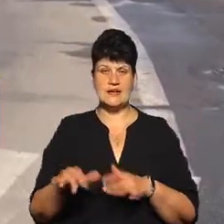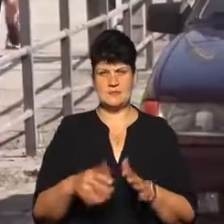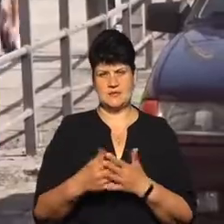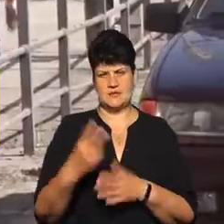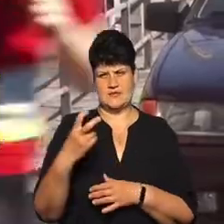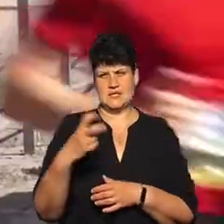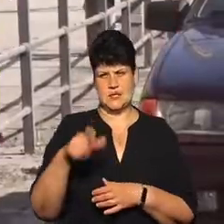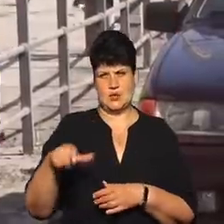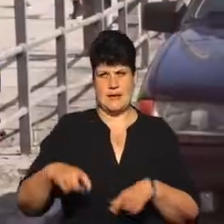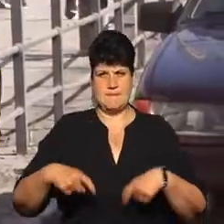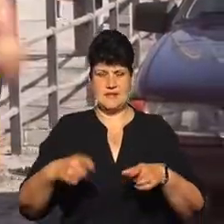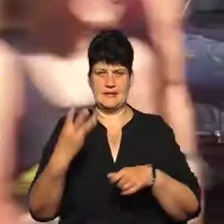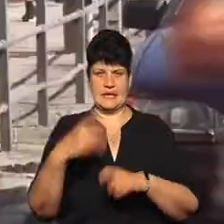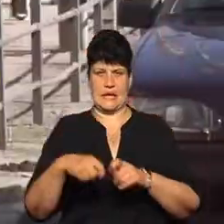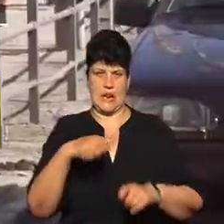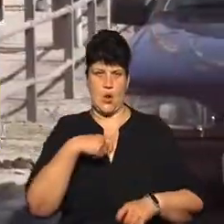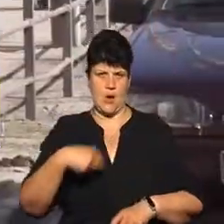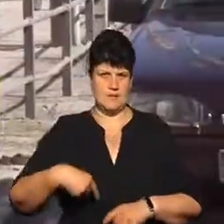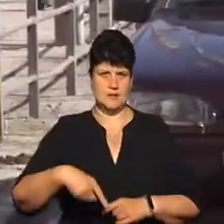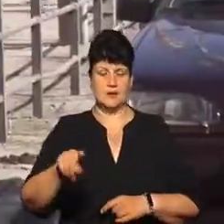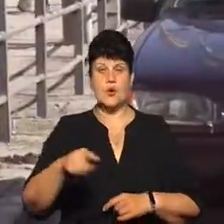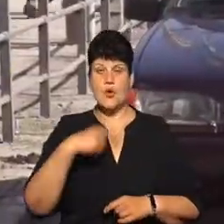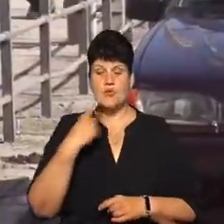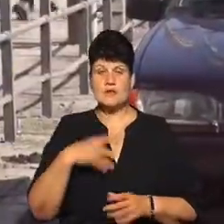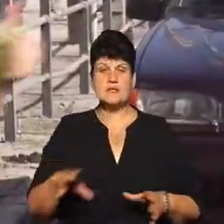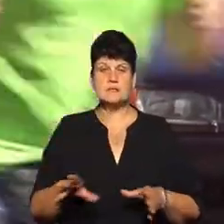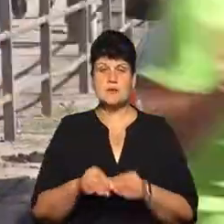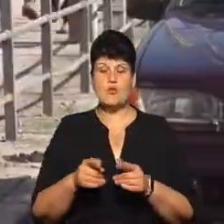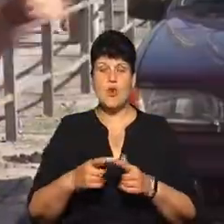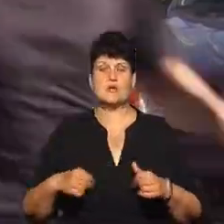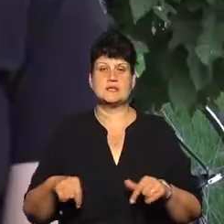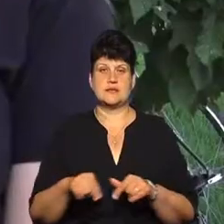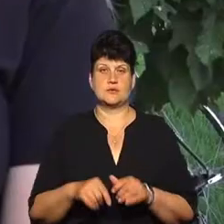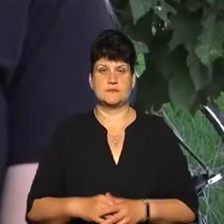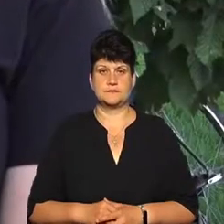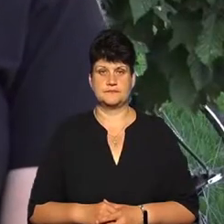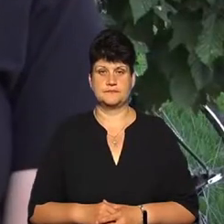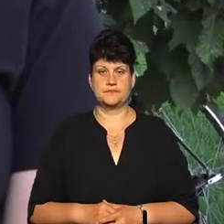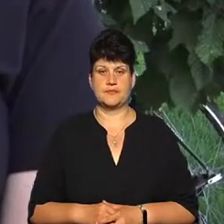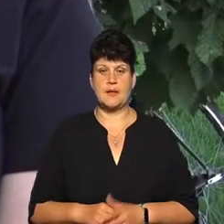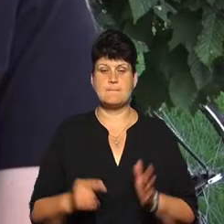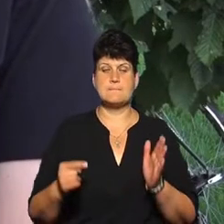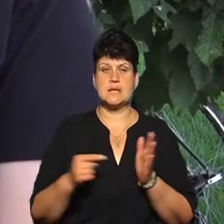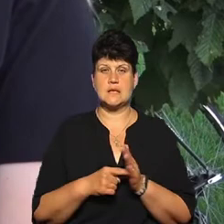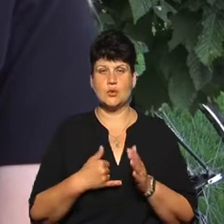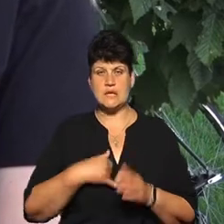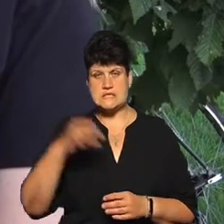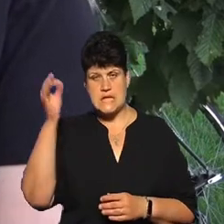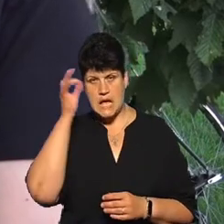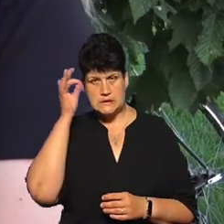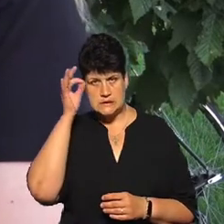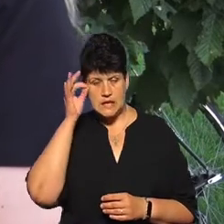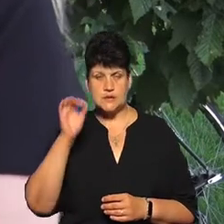людей, пробігли 3 кілометри, розповідає співорганізаторка заходу Олена Нікуліна. Мета у нас нагадати, перш за все,